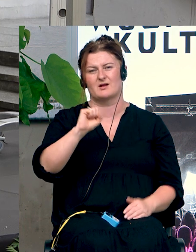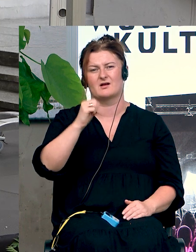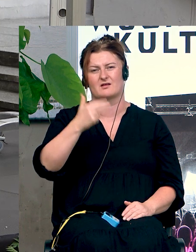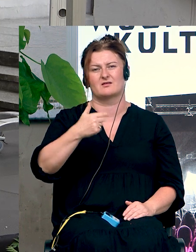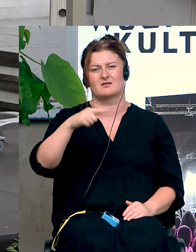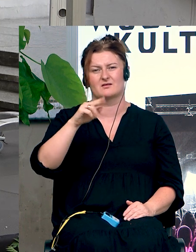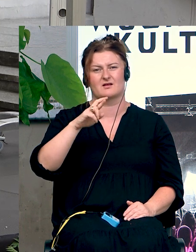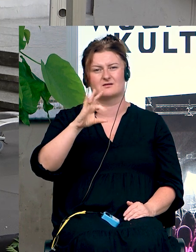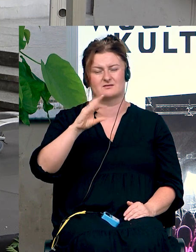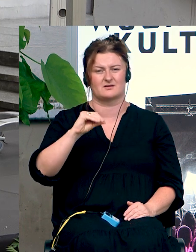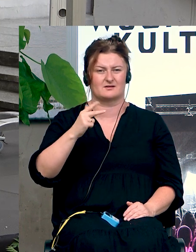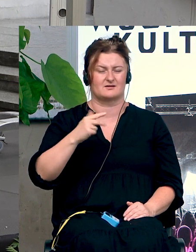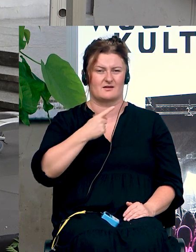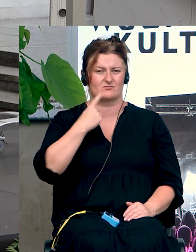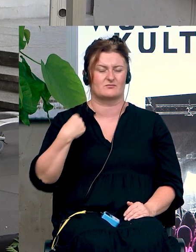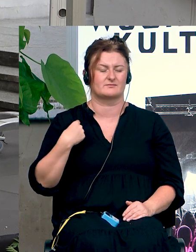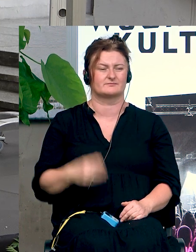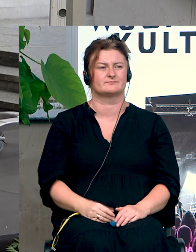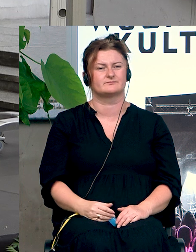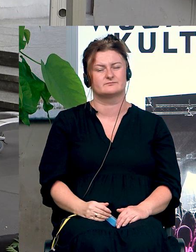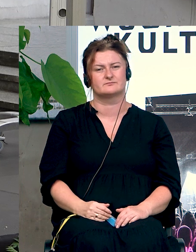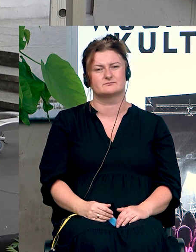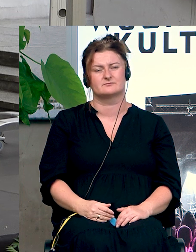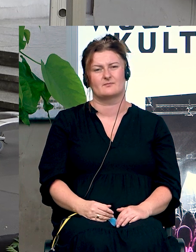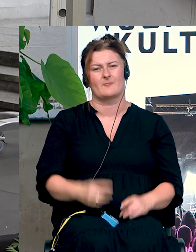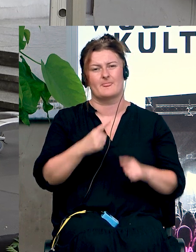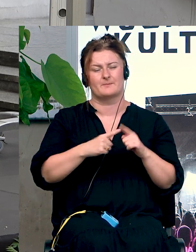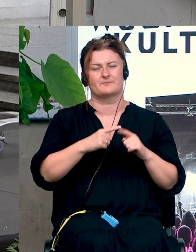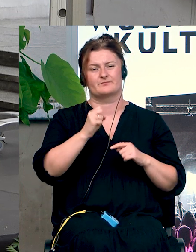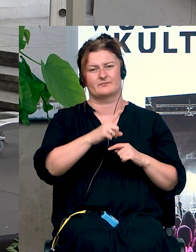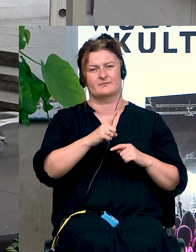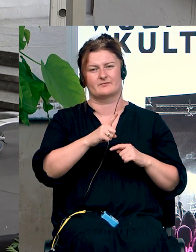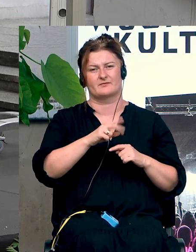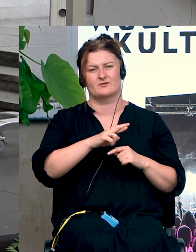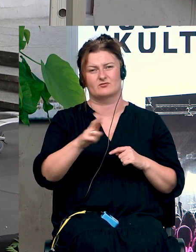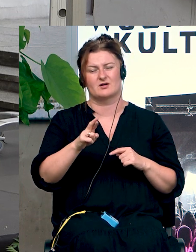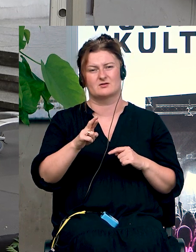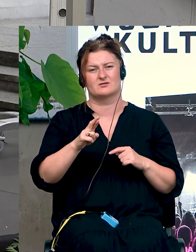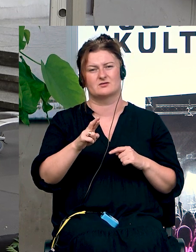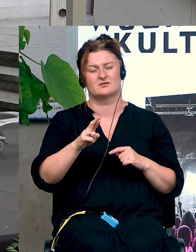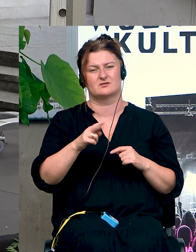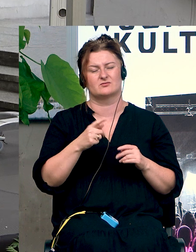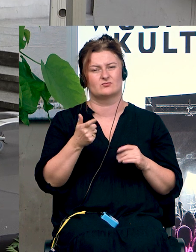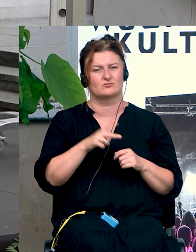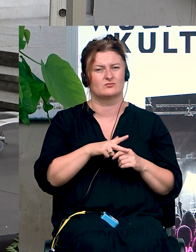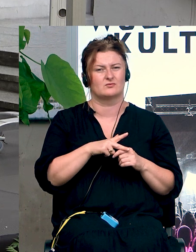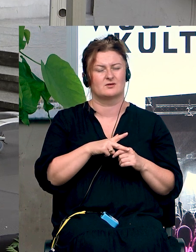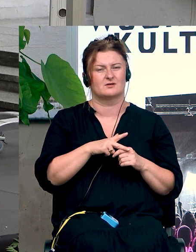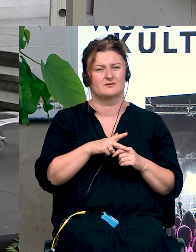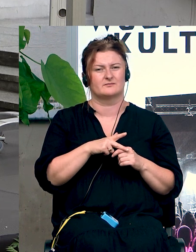любить. То запитаємо тебе такі речі, які вже трохи теж, ну, захачають о тому ситуацію, яка є, чи,